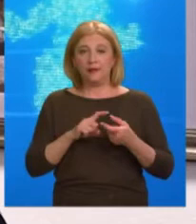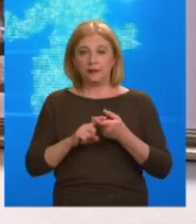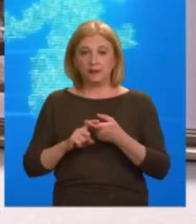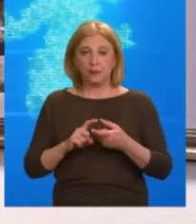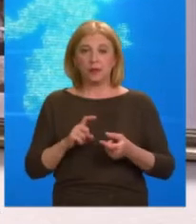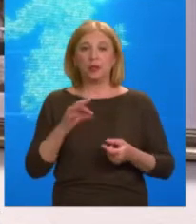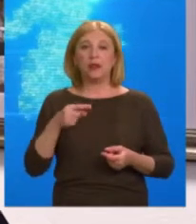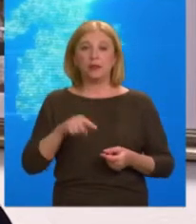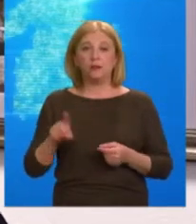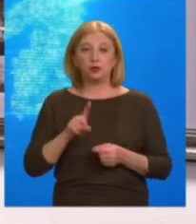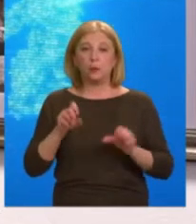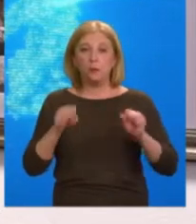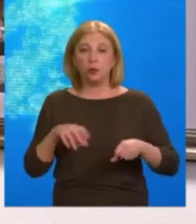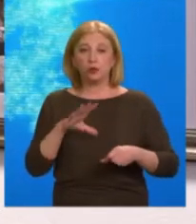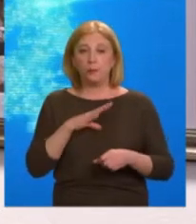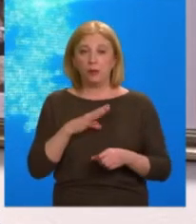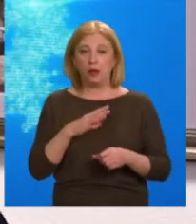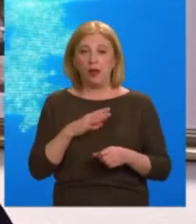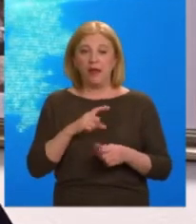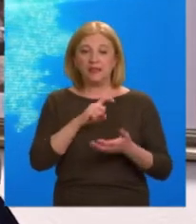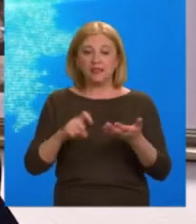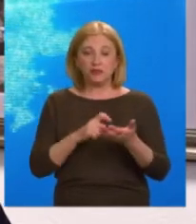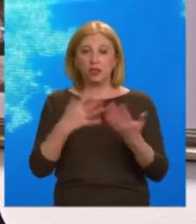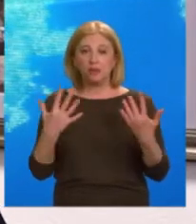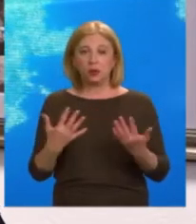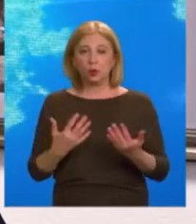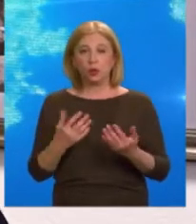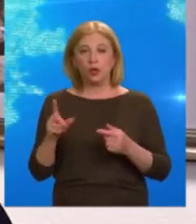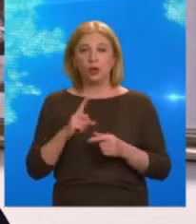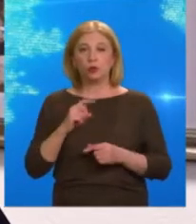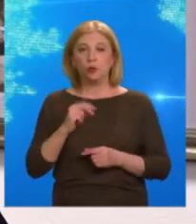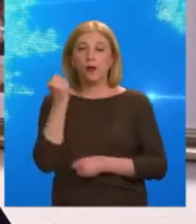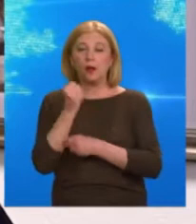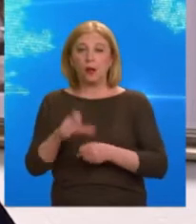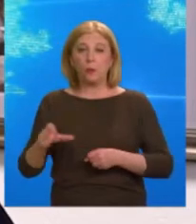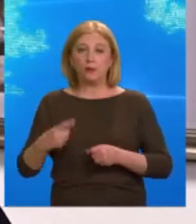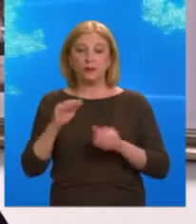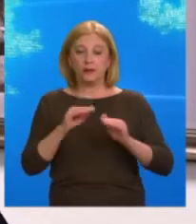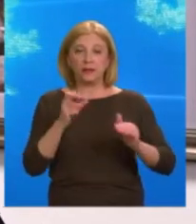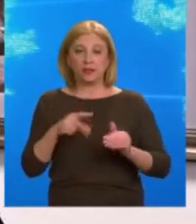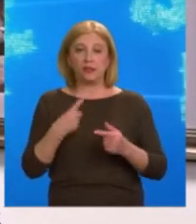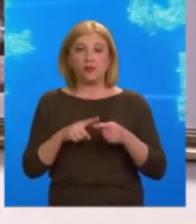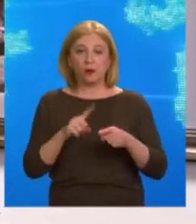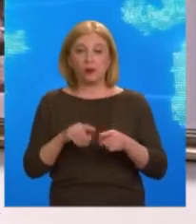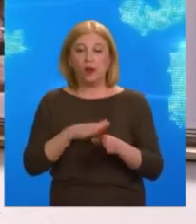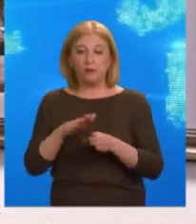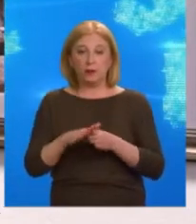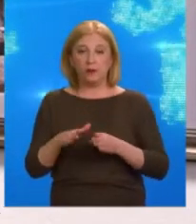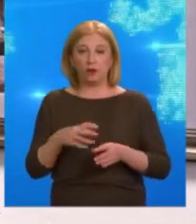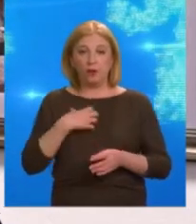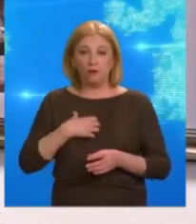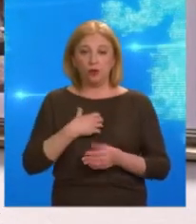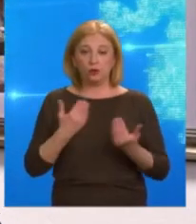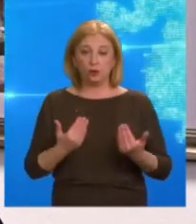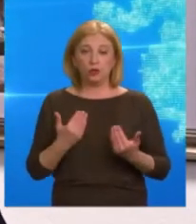антисептики для того, чтобы можно было дезинфицировать руки и чтобы работники этих детских садов, которые выполняют очень важную